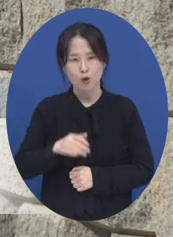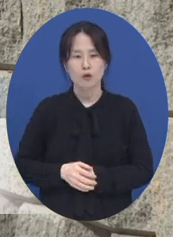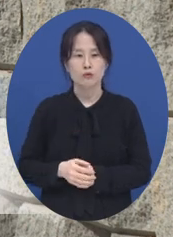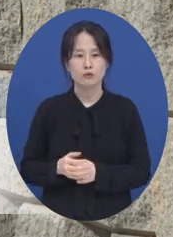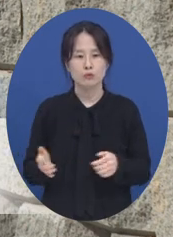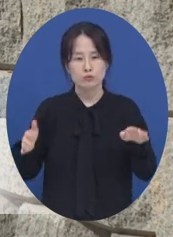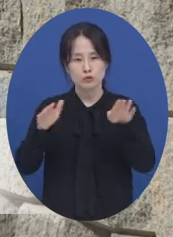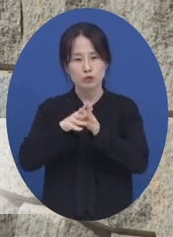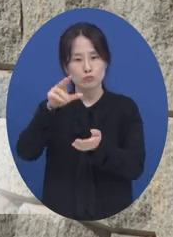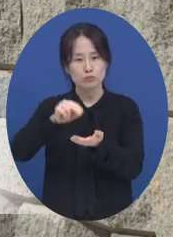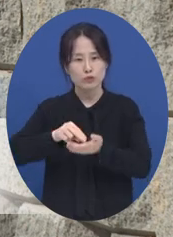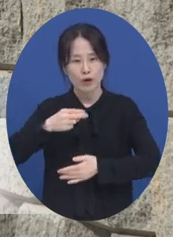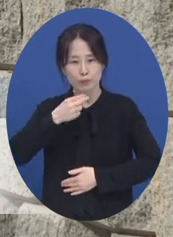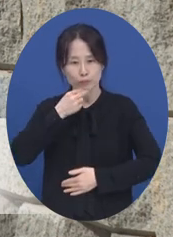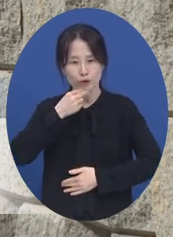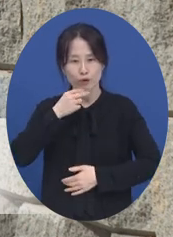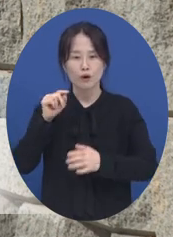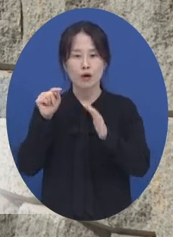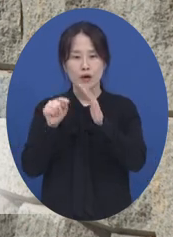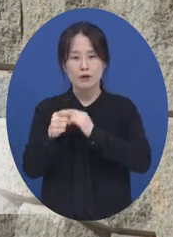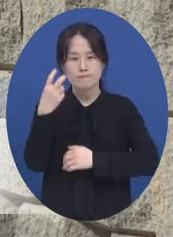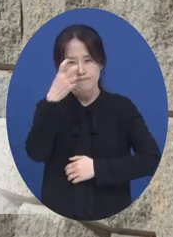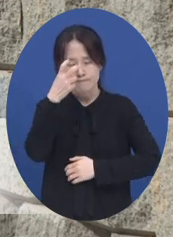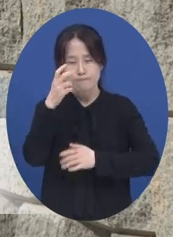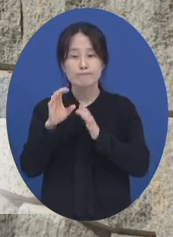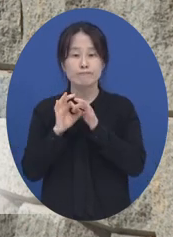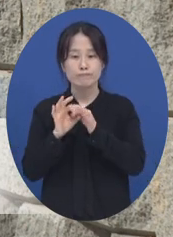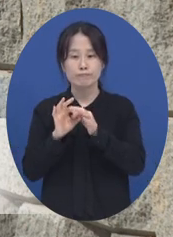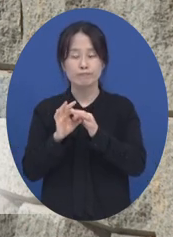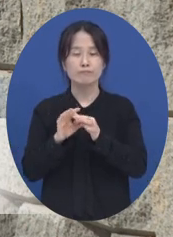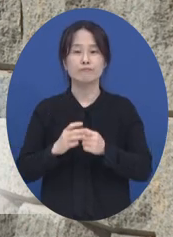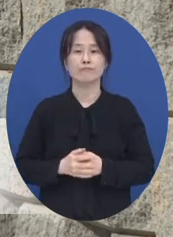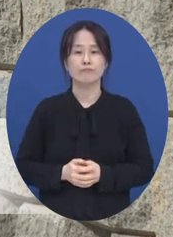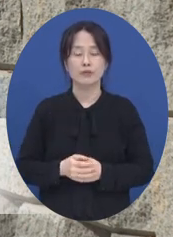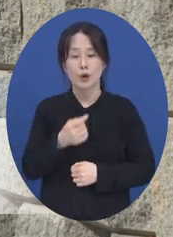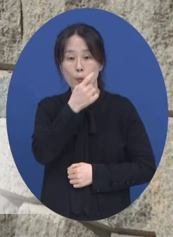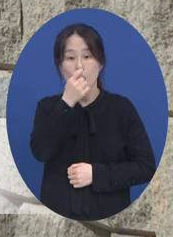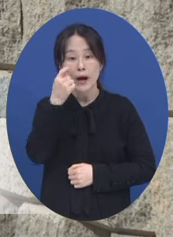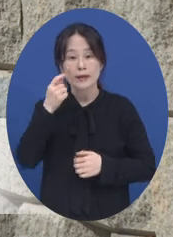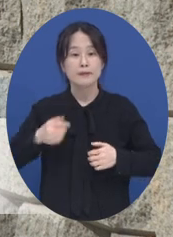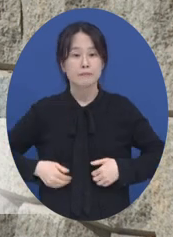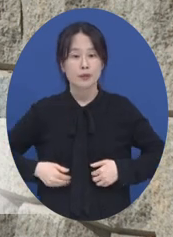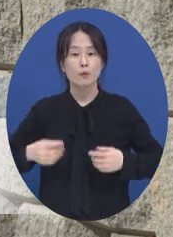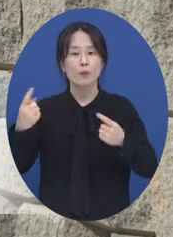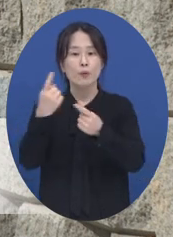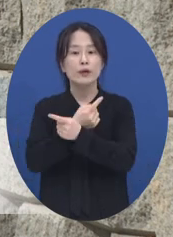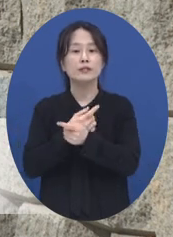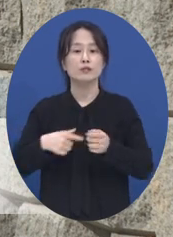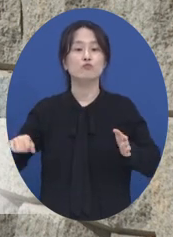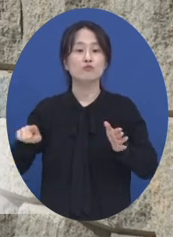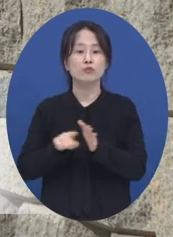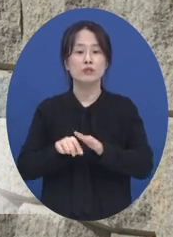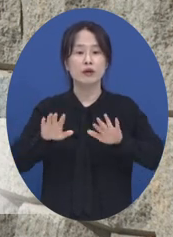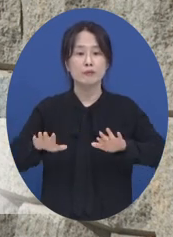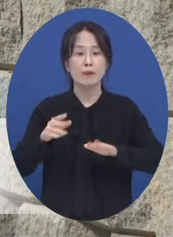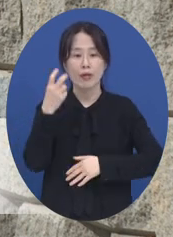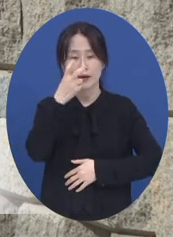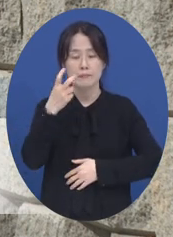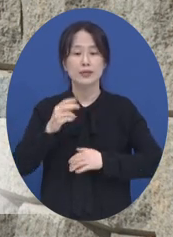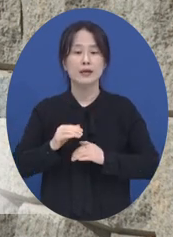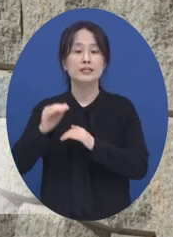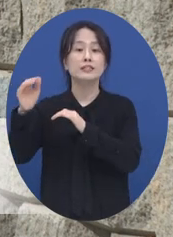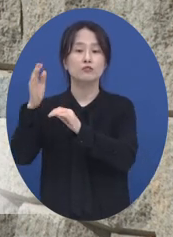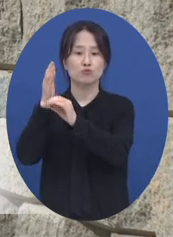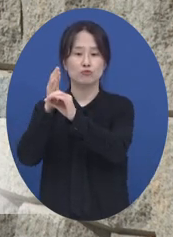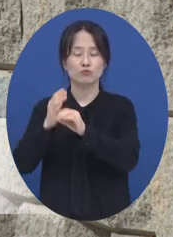또 설치에 문제가 없는지를 현장 점검을 통해서 확인하고 개선시키고 자 이번